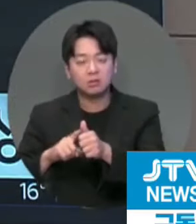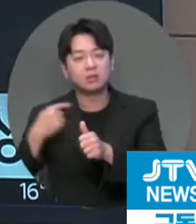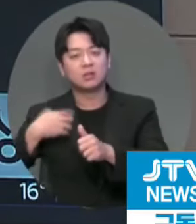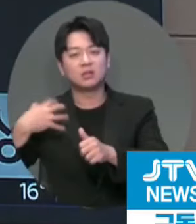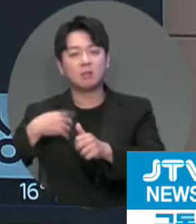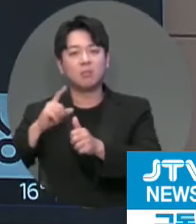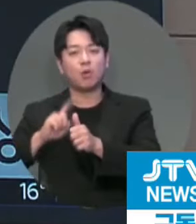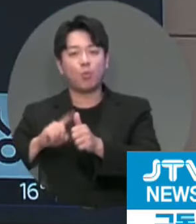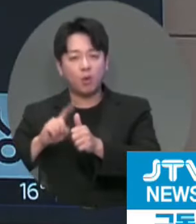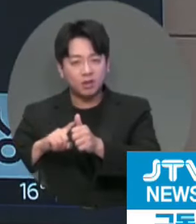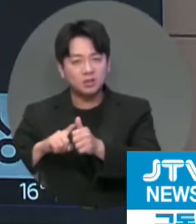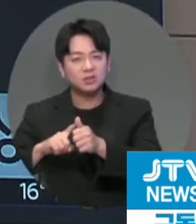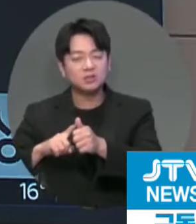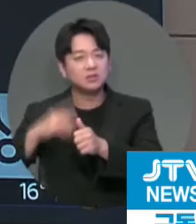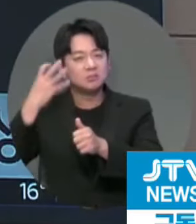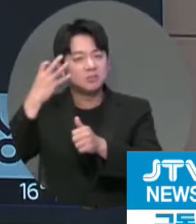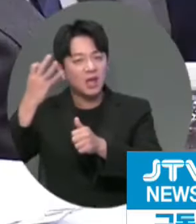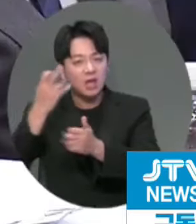부상을 입었습니다.